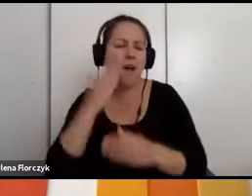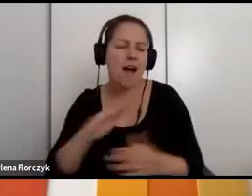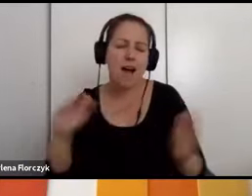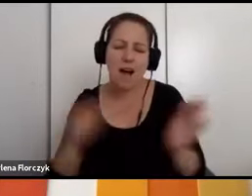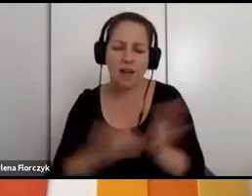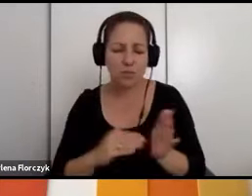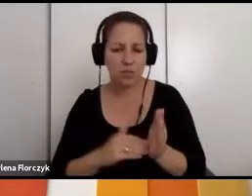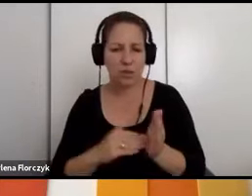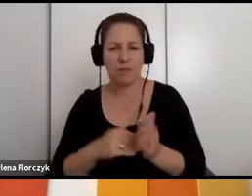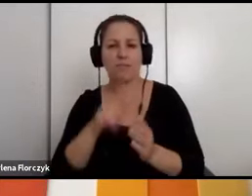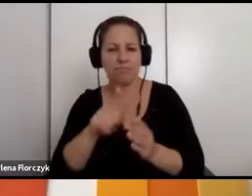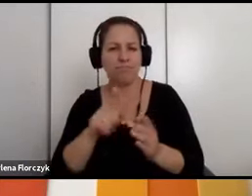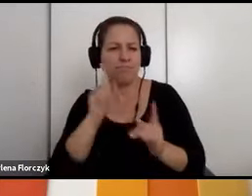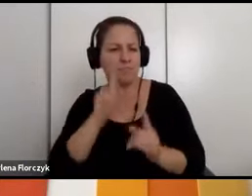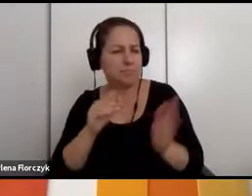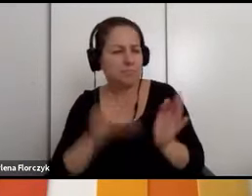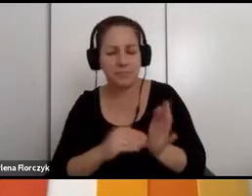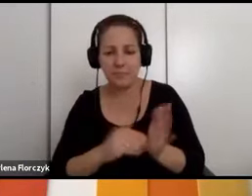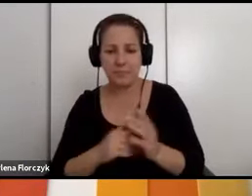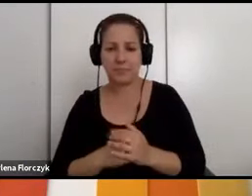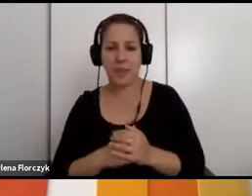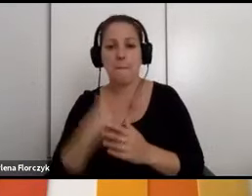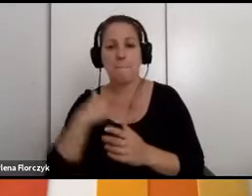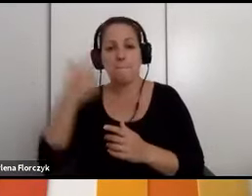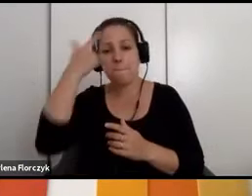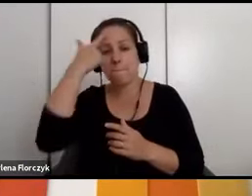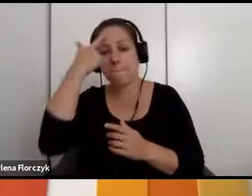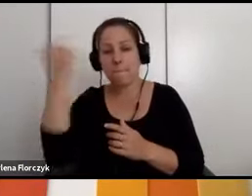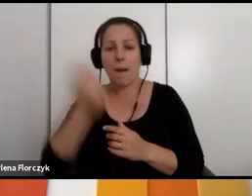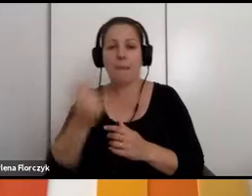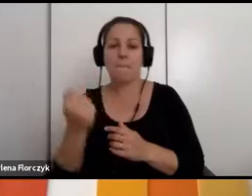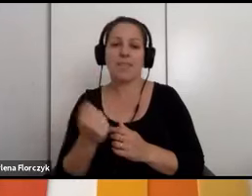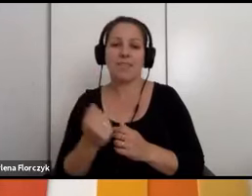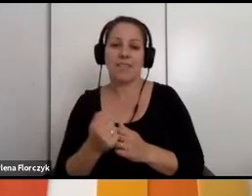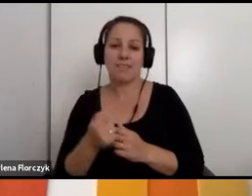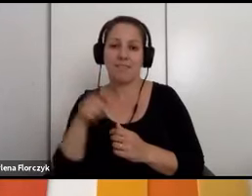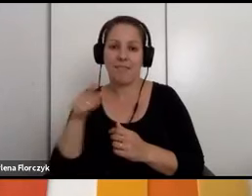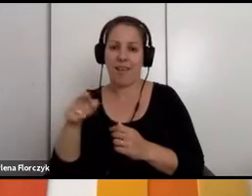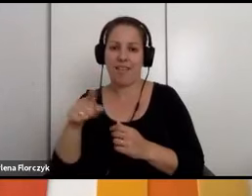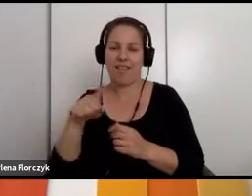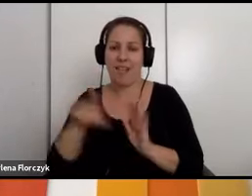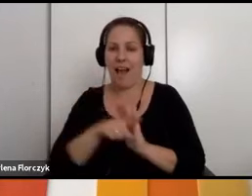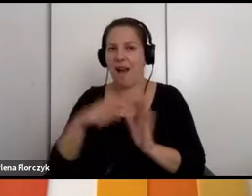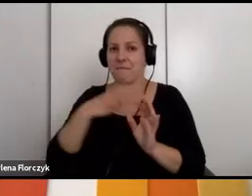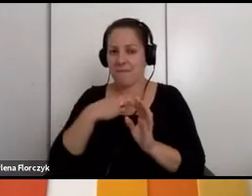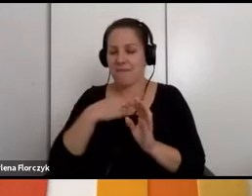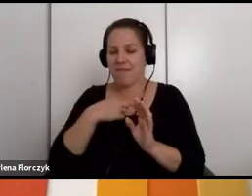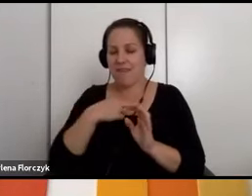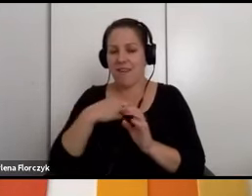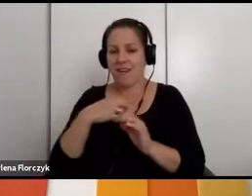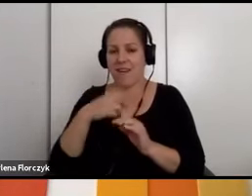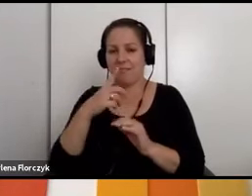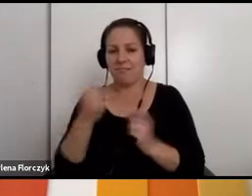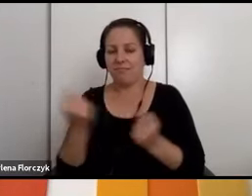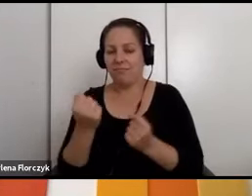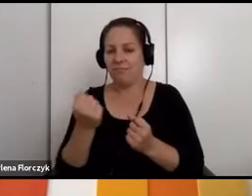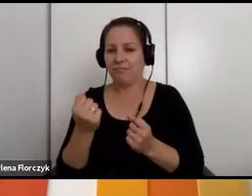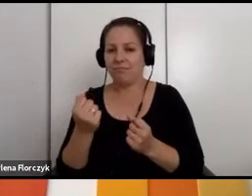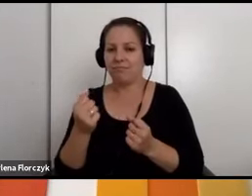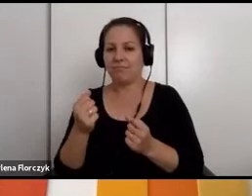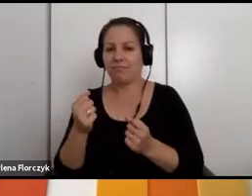ma swoją rację bytu. Pamiętam taki dla mnie znamienny dość